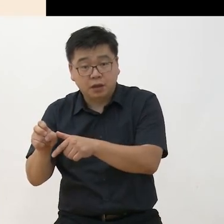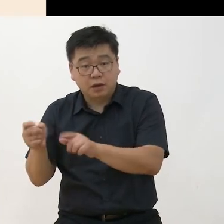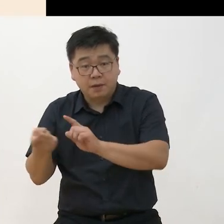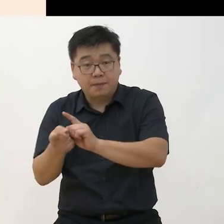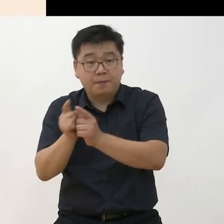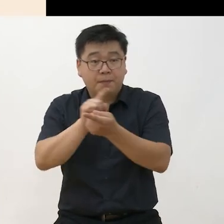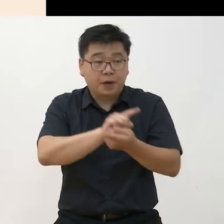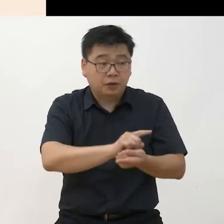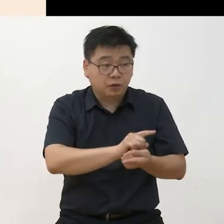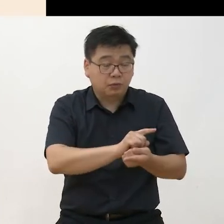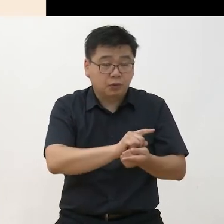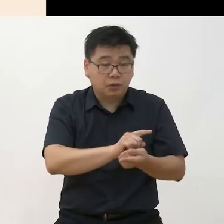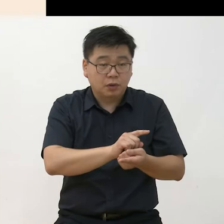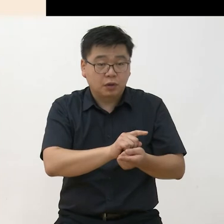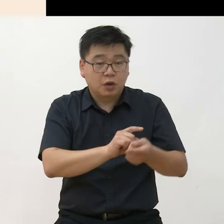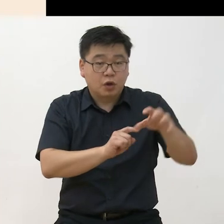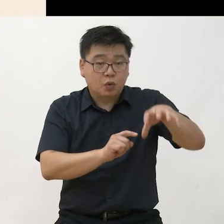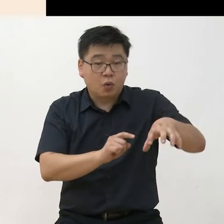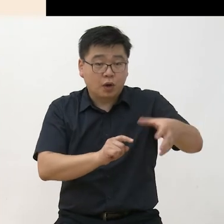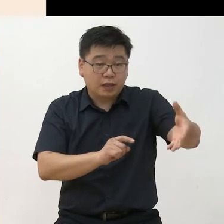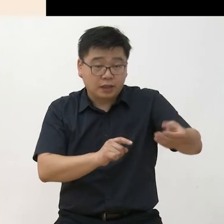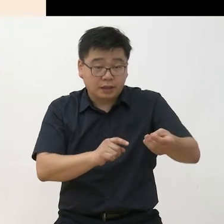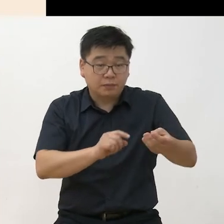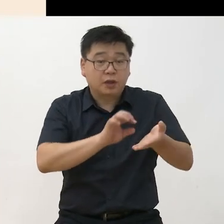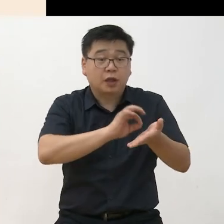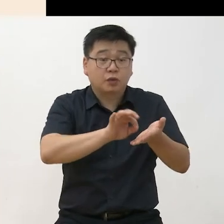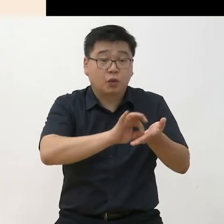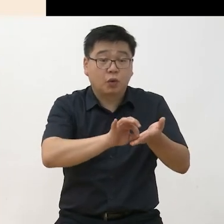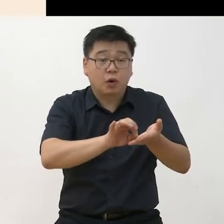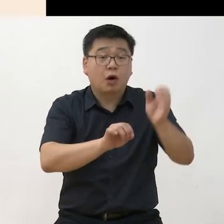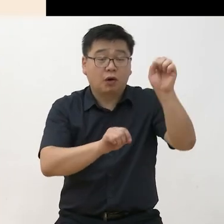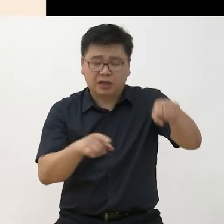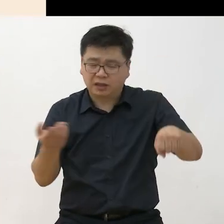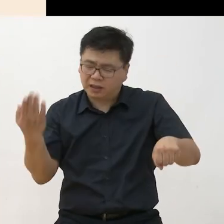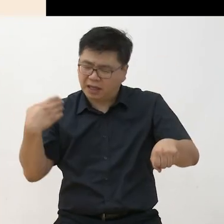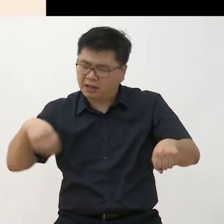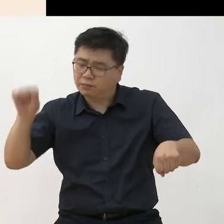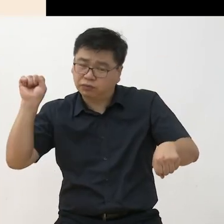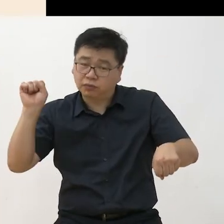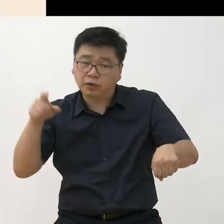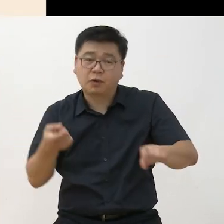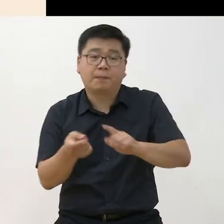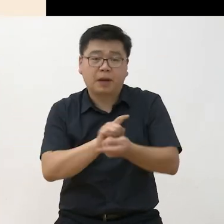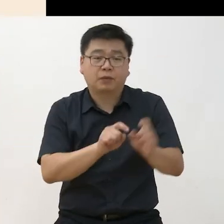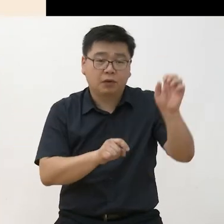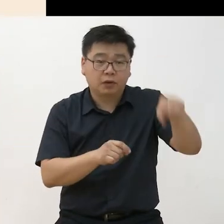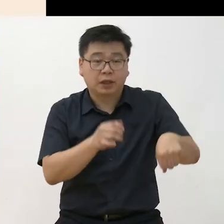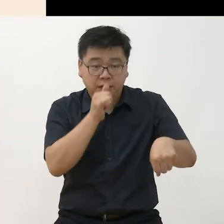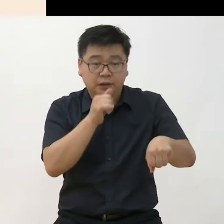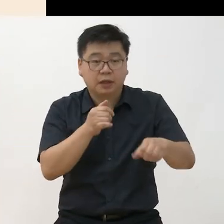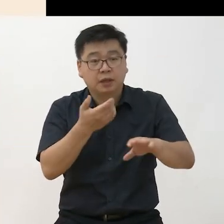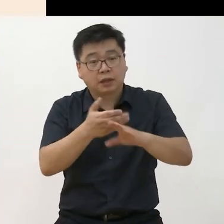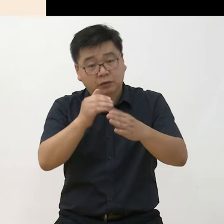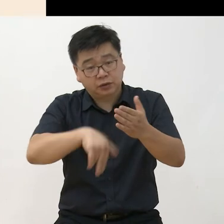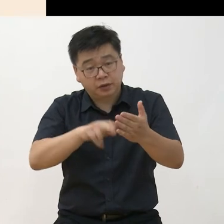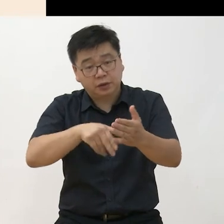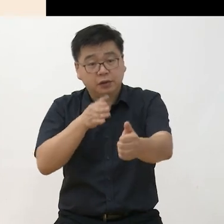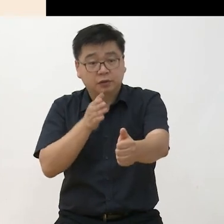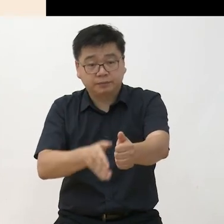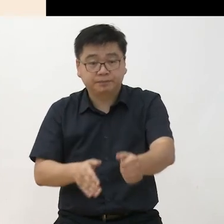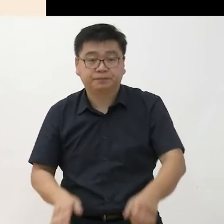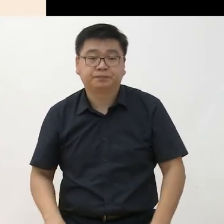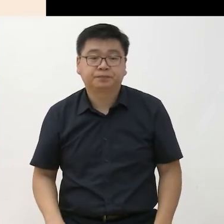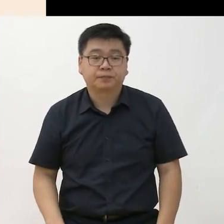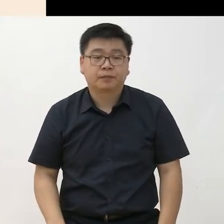21년부터는 공간 임차료 포함해서 지원을 할 예정입니다. 나머지 부분들은 참고해서 보시면 될것 같고요.